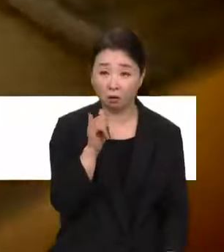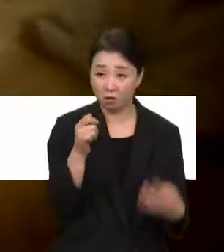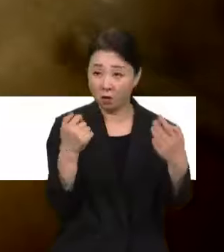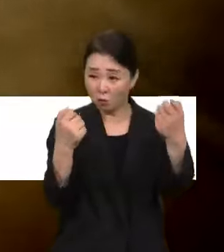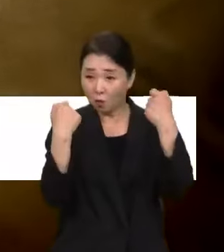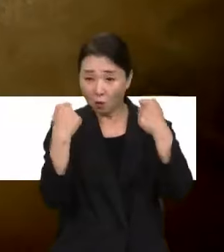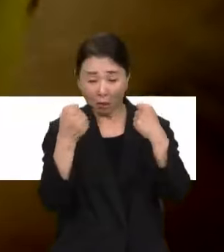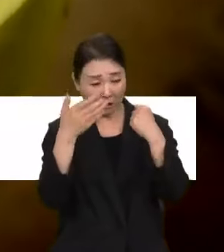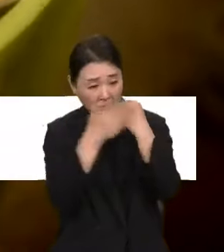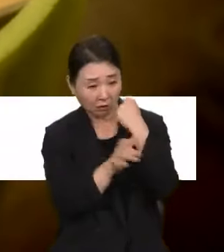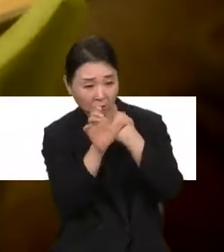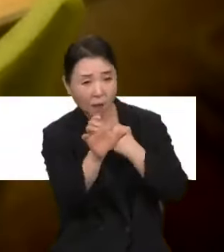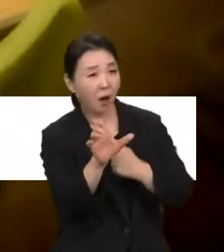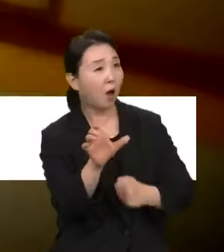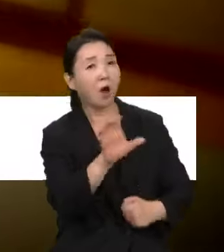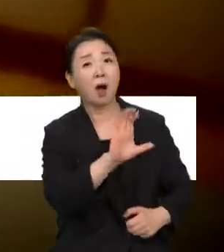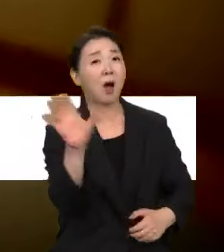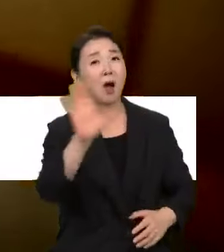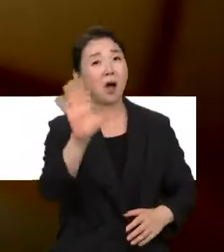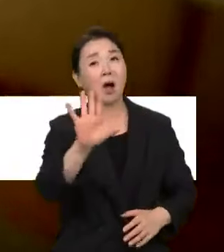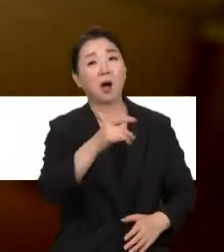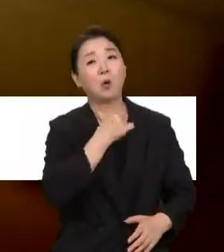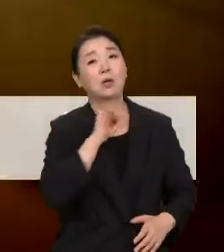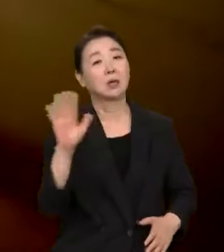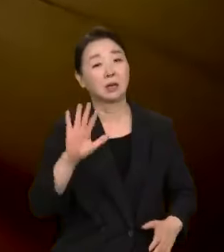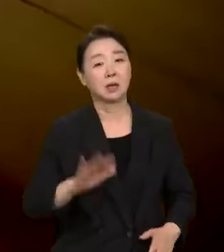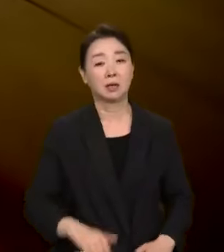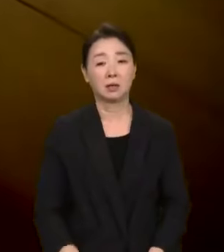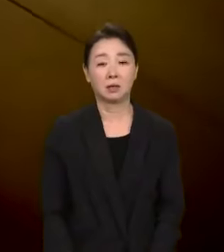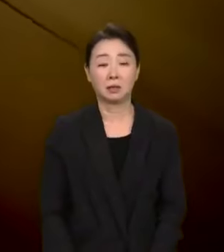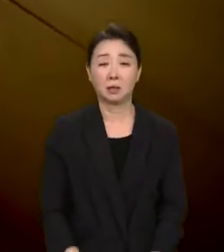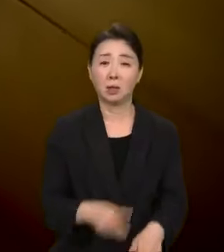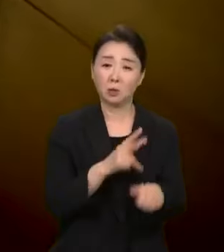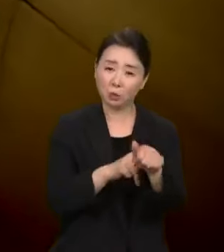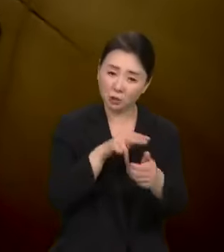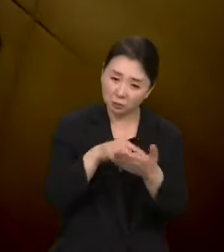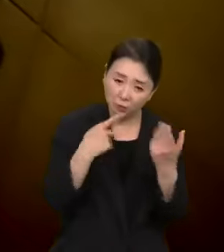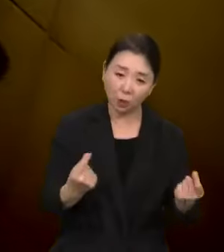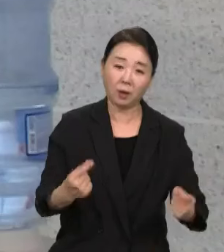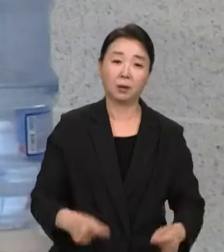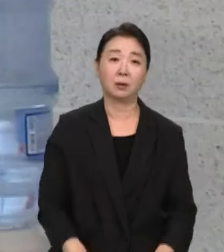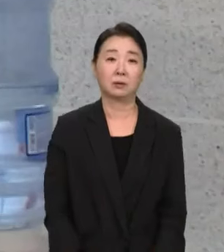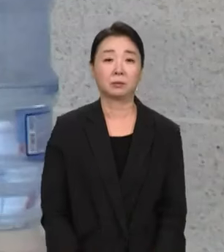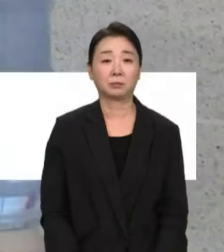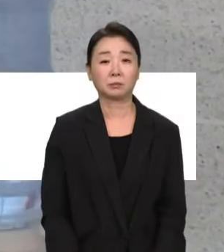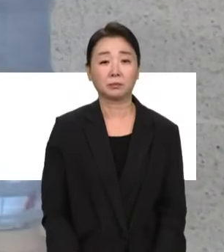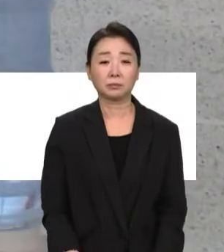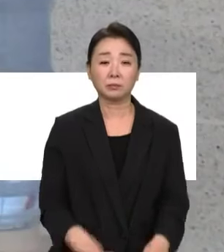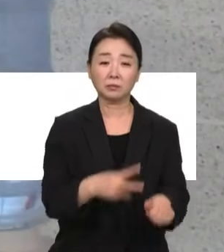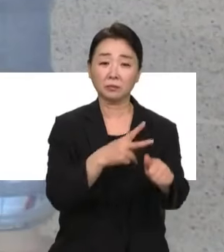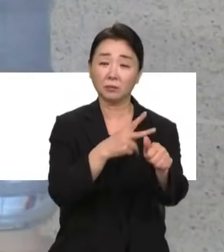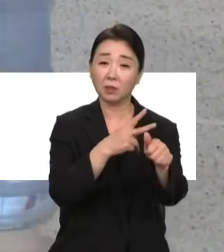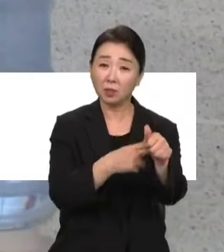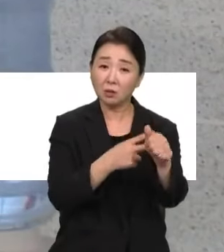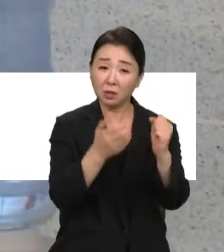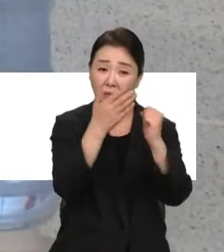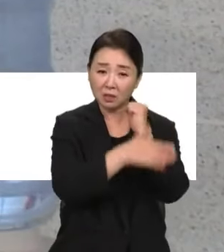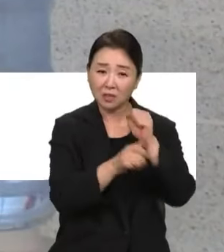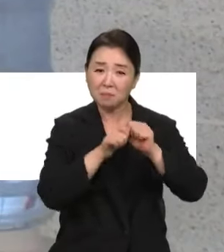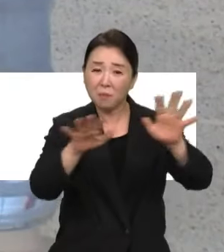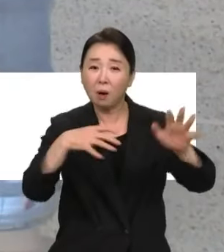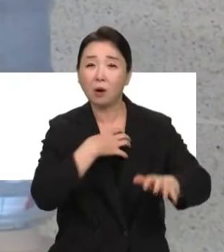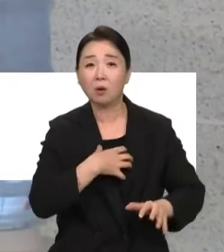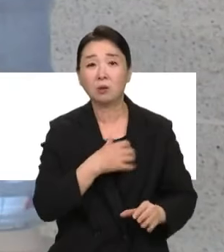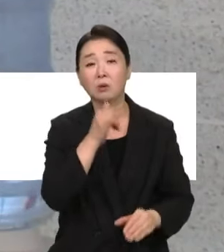얼굴 넣는 것조차 꺼리는 아이들이 늘고 있습니다. 교사도 마찬가지입니다. 선생님 사진들이 퍼지는 게 우려가